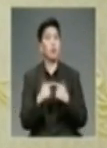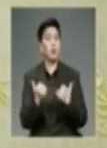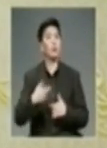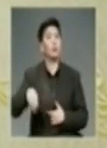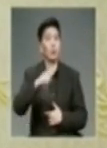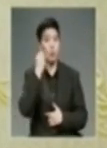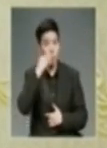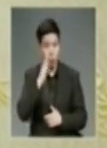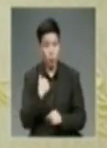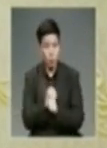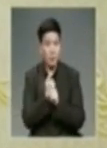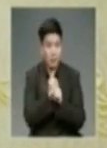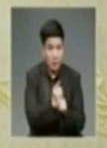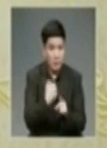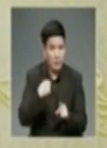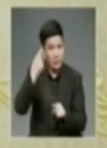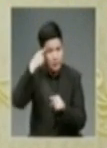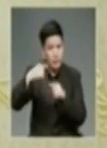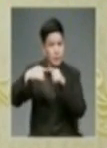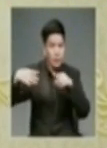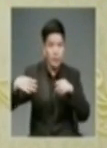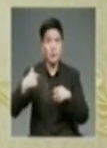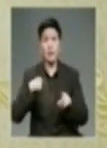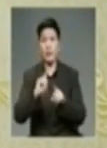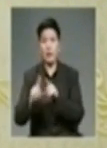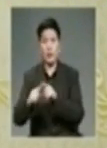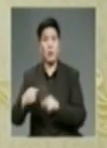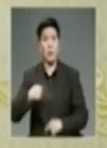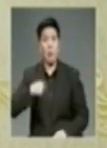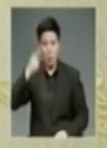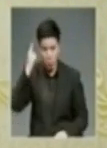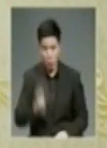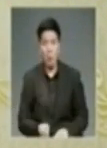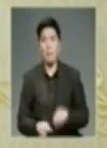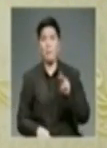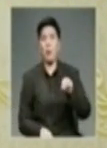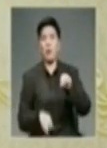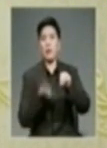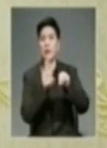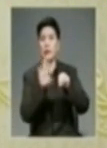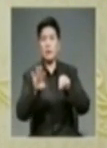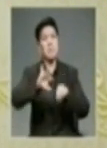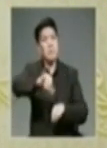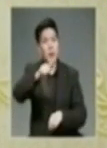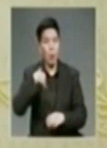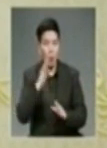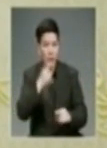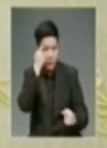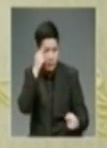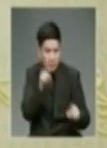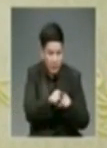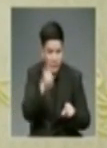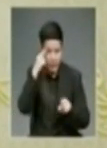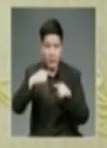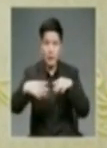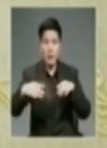มีทั้งทำตามไม่ทำตามเห็นด้วยไม่เห็นด้วยบางครั้งผมก็จะเป็นต้องใช้มาตรา44ก็ยังมีผู้เห็นด้วยไม่เห็นด้วยเลยนะครับก็เห็นได้ว่ารั